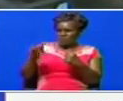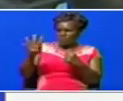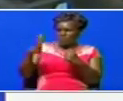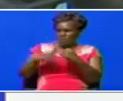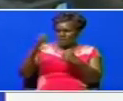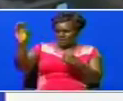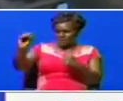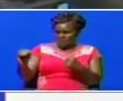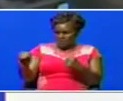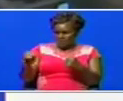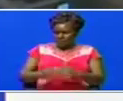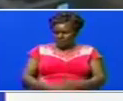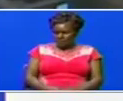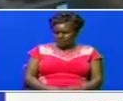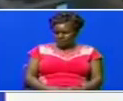46.49%.